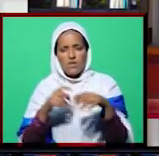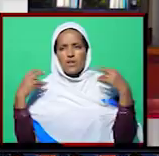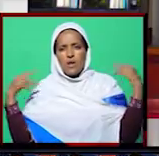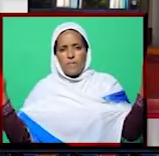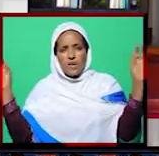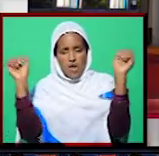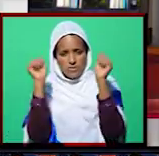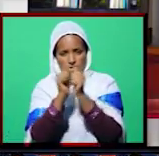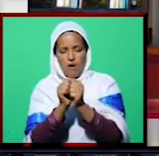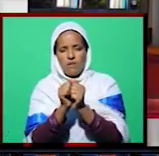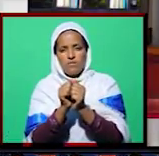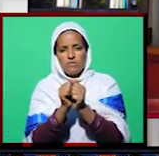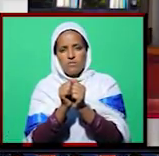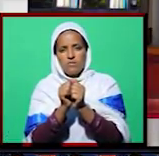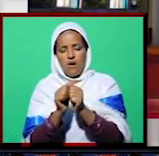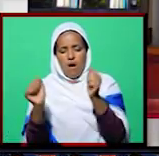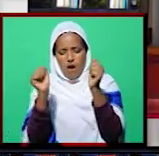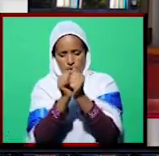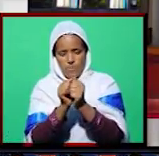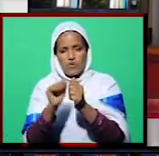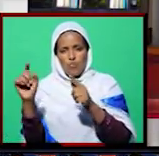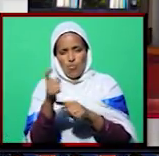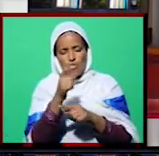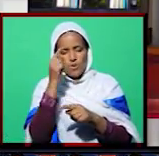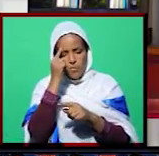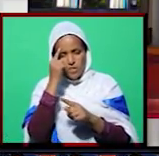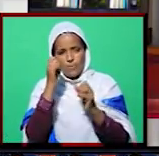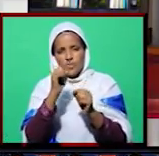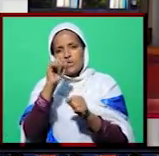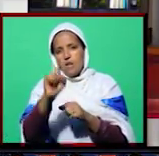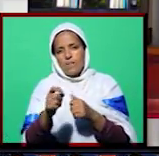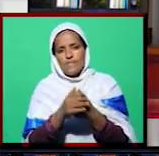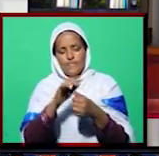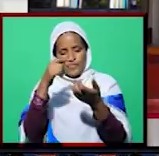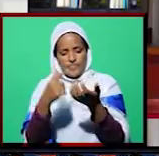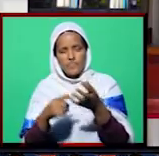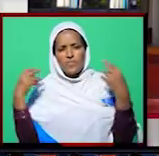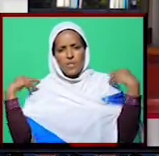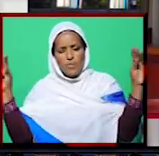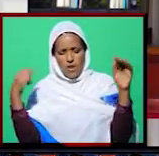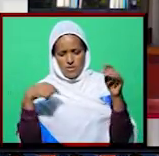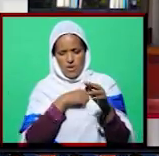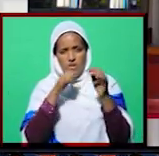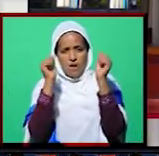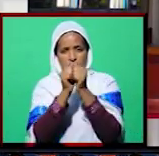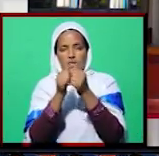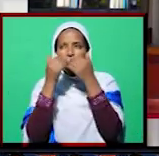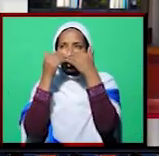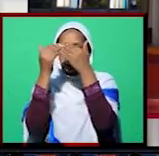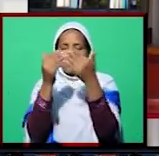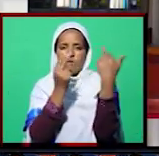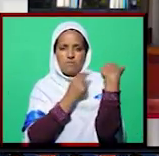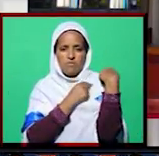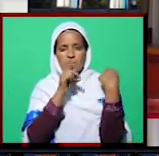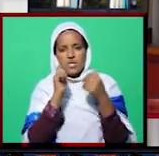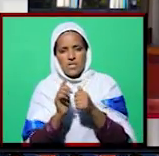ሰዓት ከመላእክት ጋር አብረን እንደሆንን ማሰብ መቻል ይኖርብናል። ስለዚህ መላእክት ከኛ ጋር